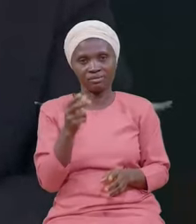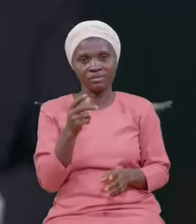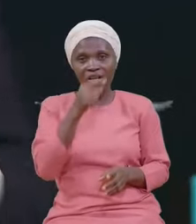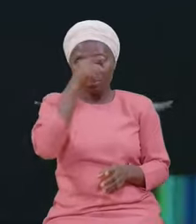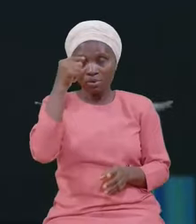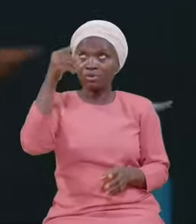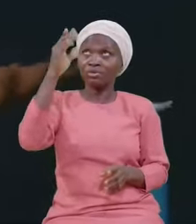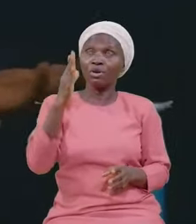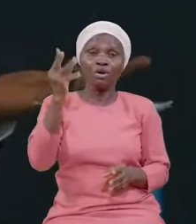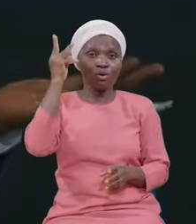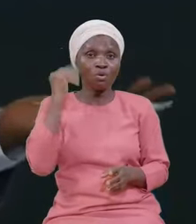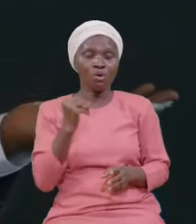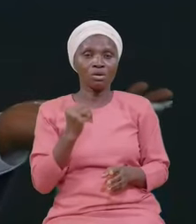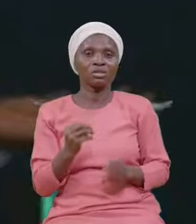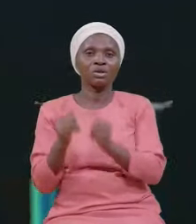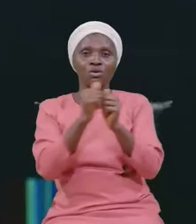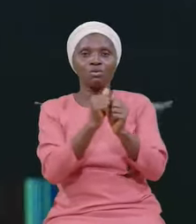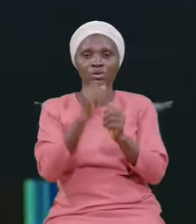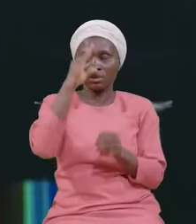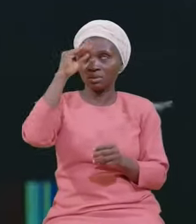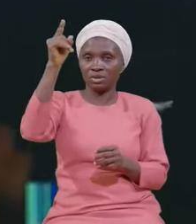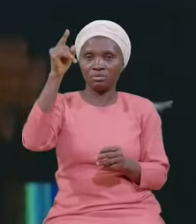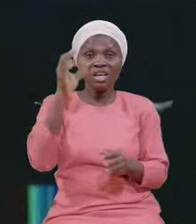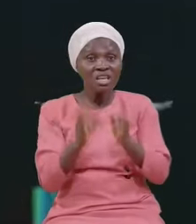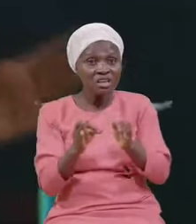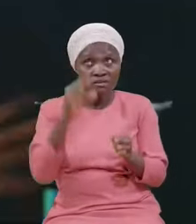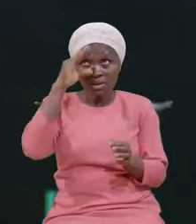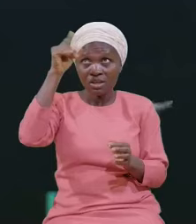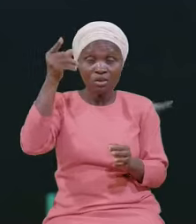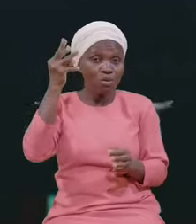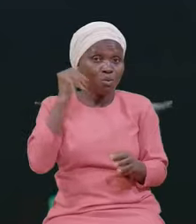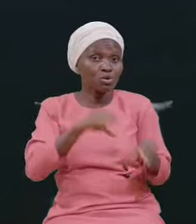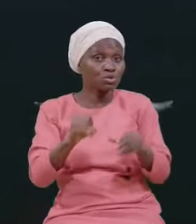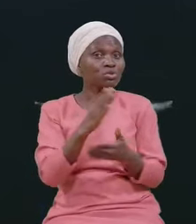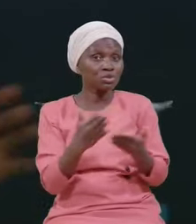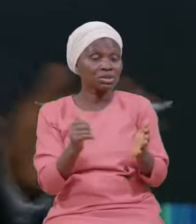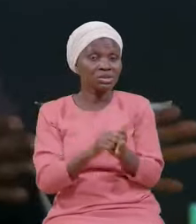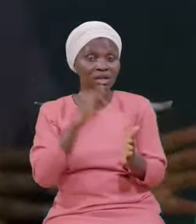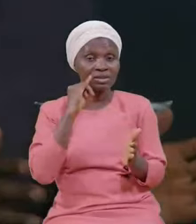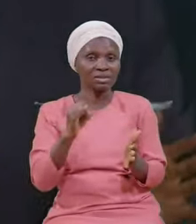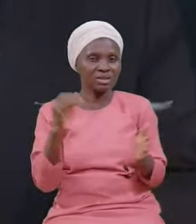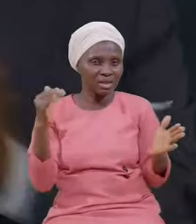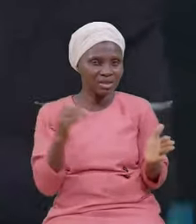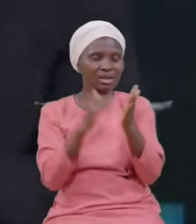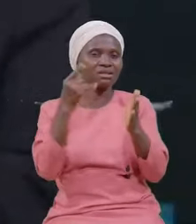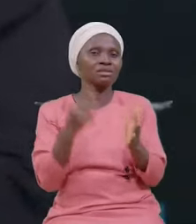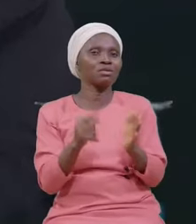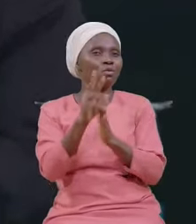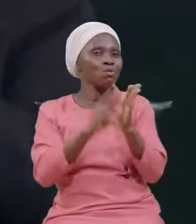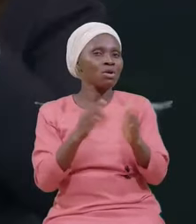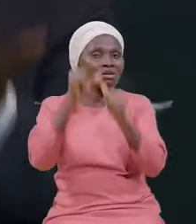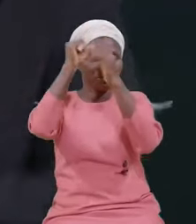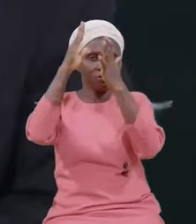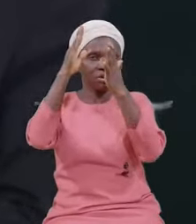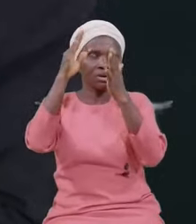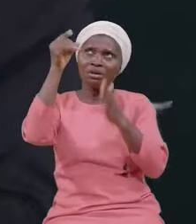lui. S'il faisait quelque chose de contraire à la volonté du Père,